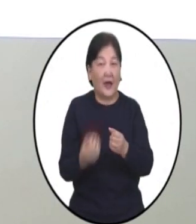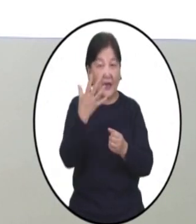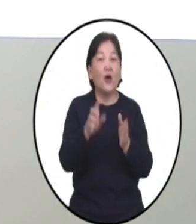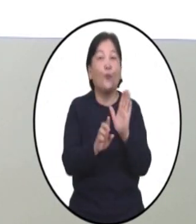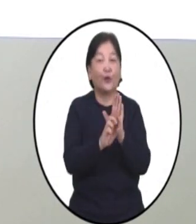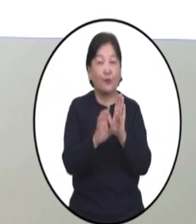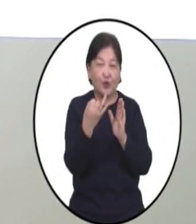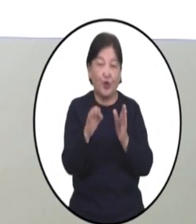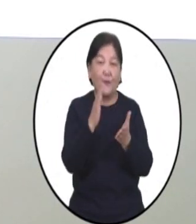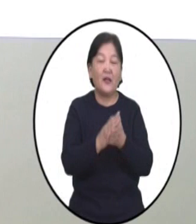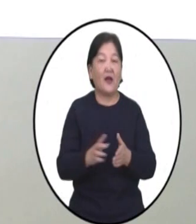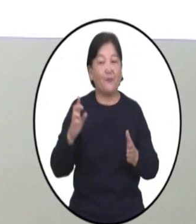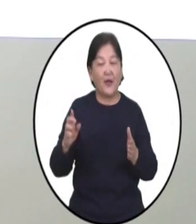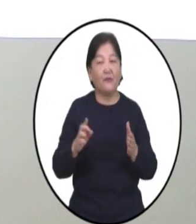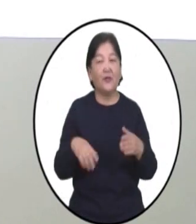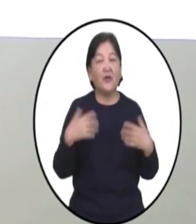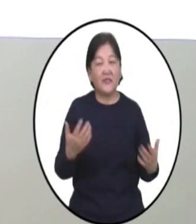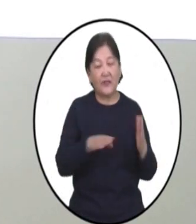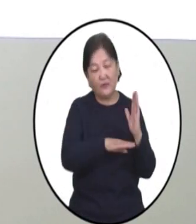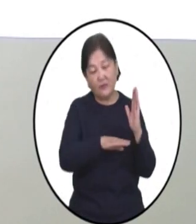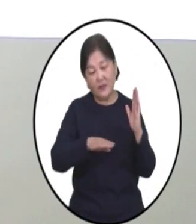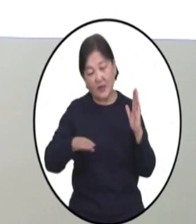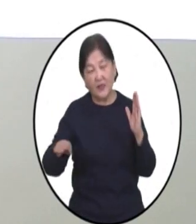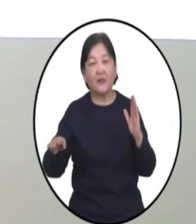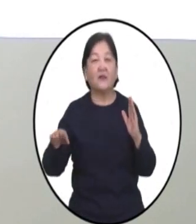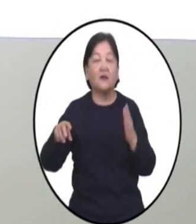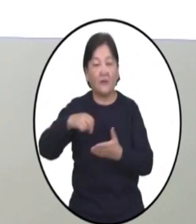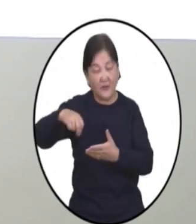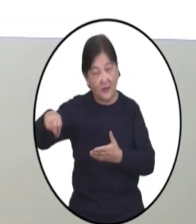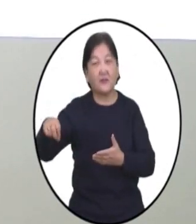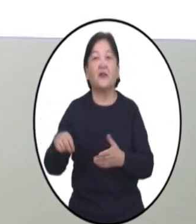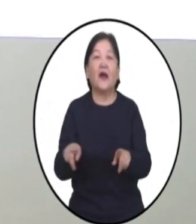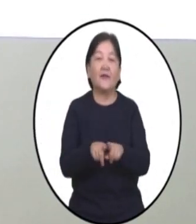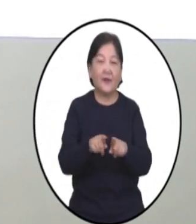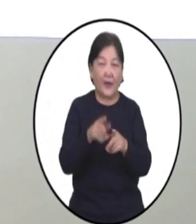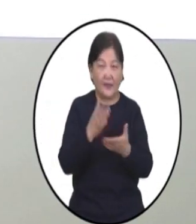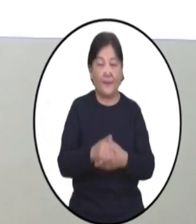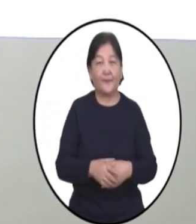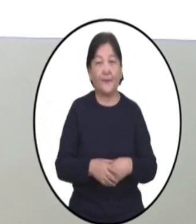эндээс бол харагдаж байна нэг талаас. Нөгөө талаас ер нь бол